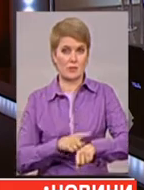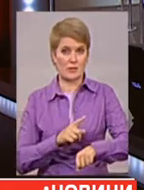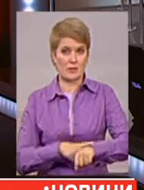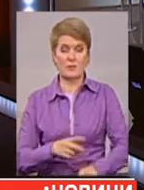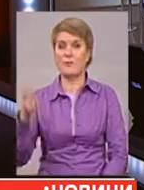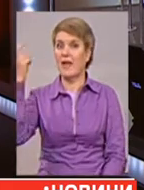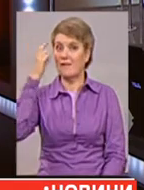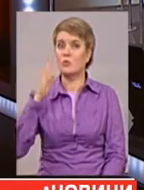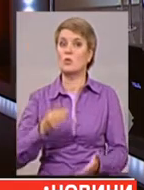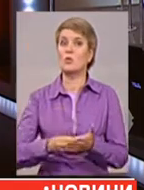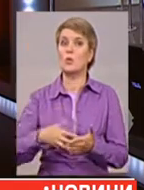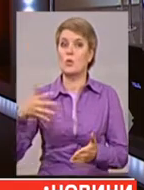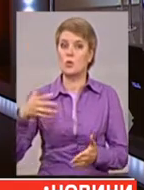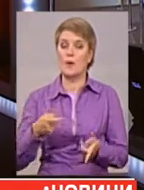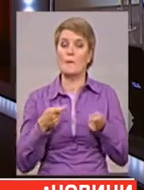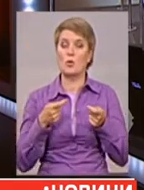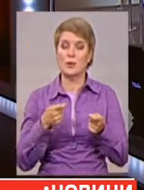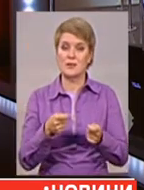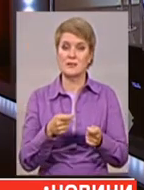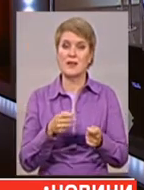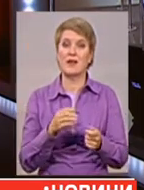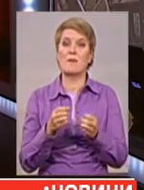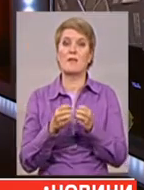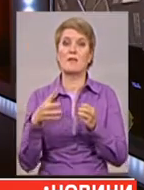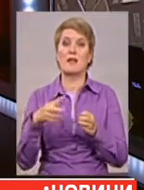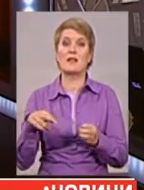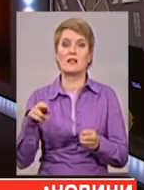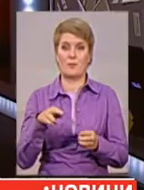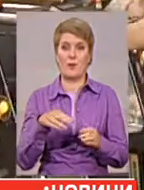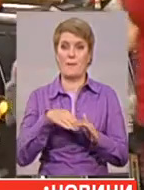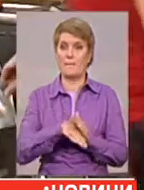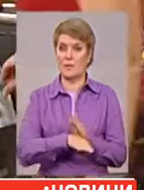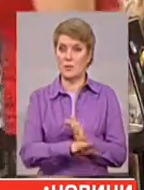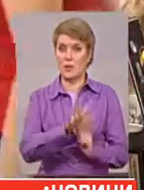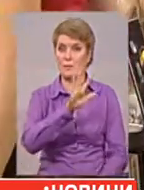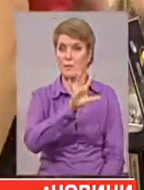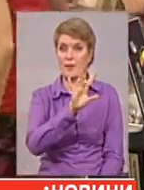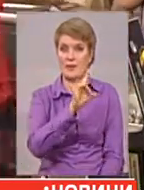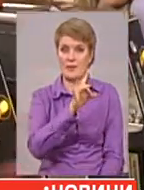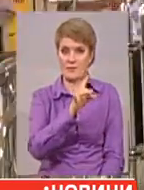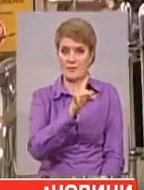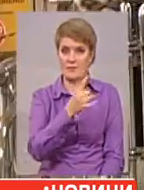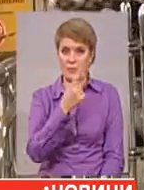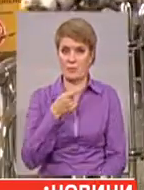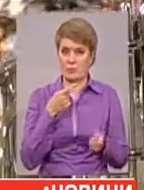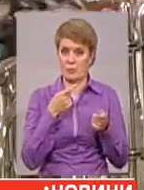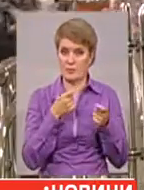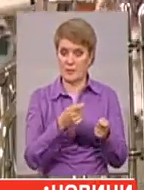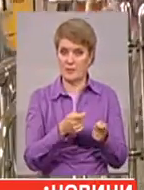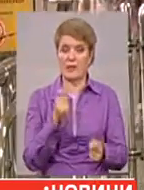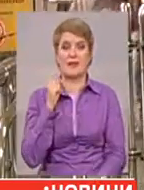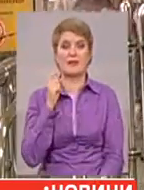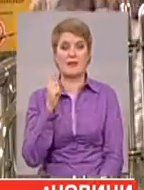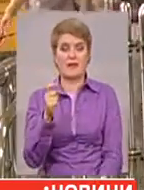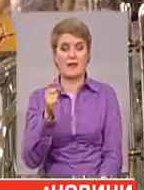У Києві подорожчає проїзд в загальному транспорті з 15 липня. Метро буде коштувати 5 гривень за поїздку. В